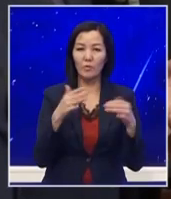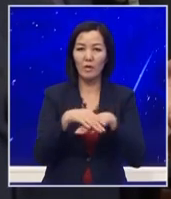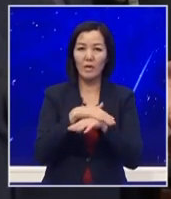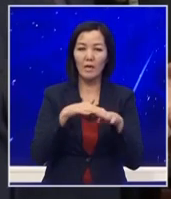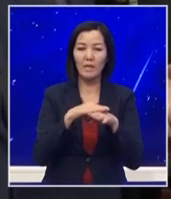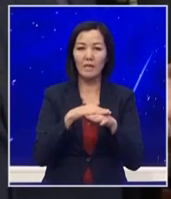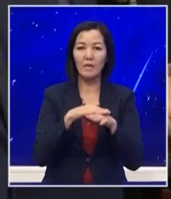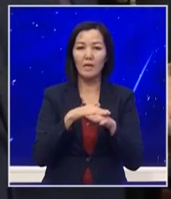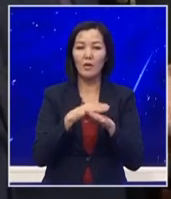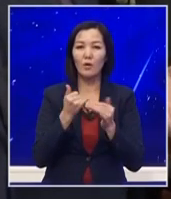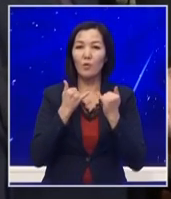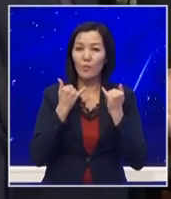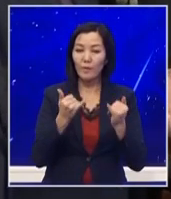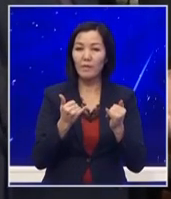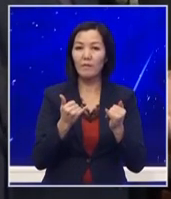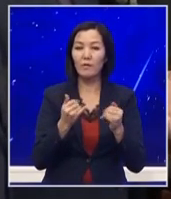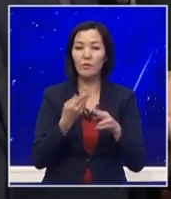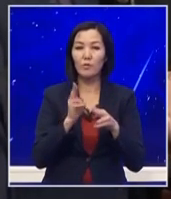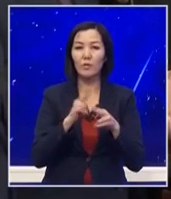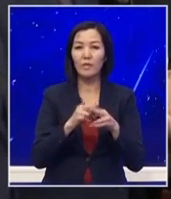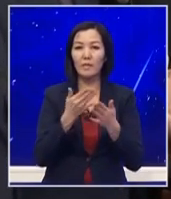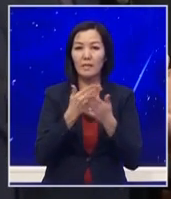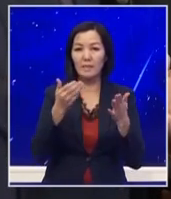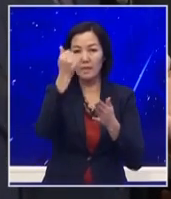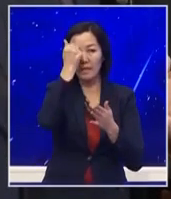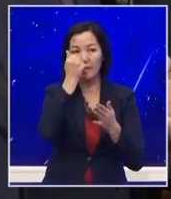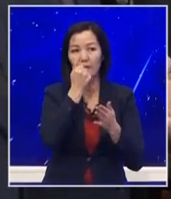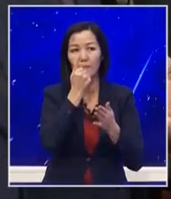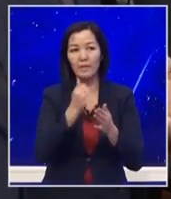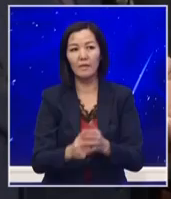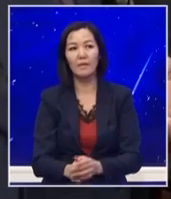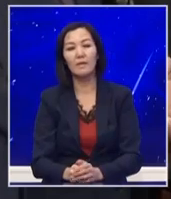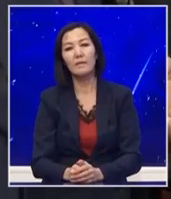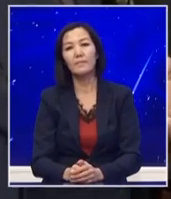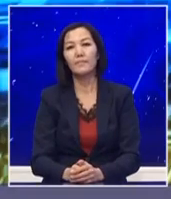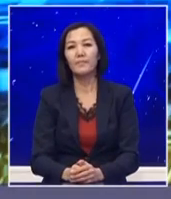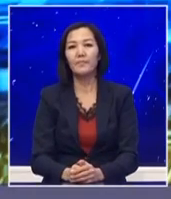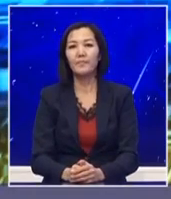бағалап жатсыз, құрмет көрсетіп жатсыз, сондықтан да сізде көп құрмет көре беріңіз.